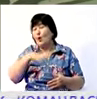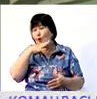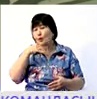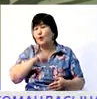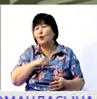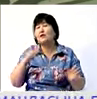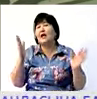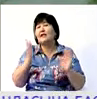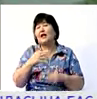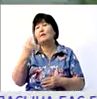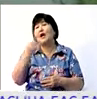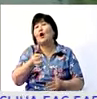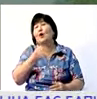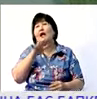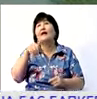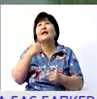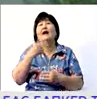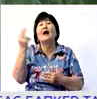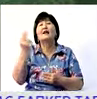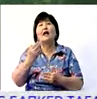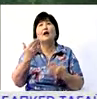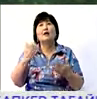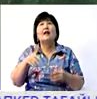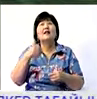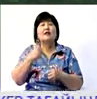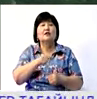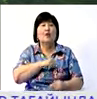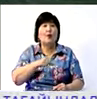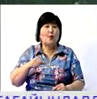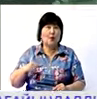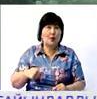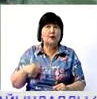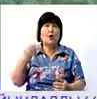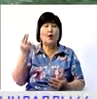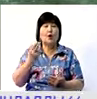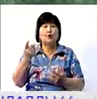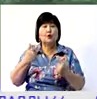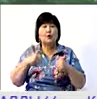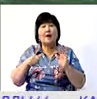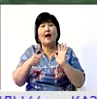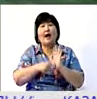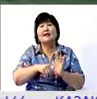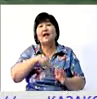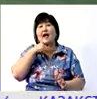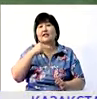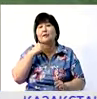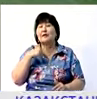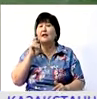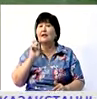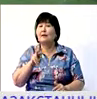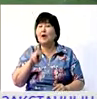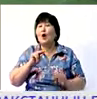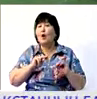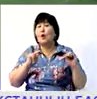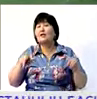өзіме табиғат салған ұнатан, ең алғашқа салған суретім. Негізі өзім сурет үйірмесіне 6-шы сыныптан бастап бардым.